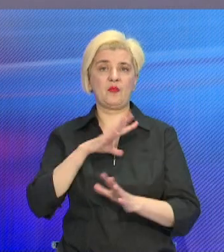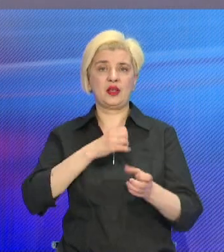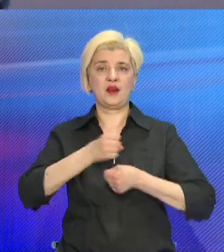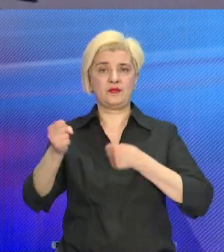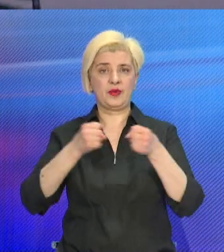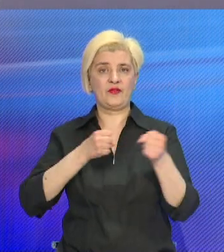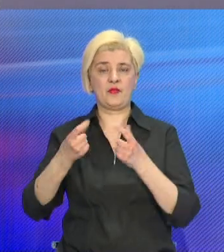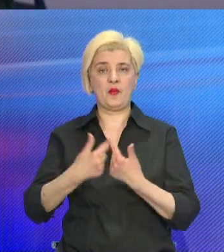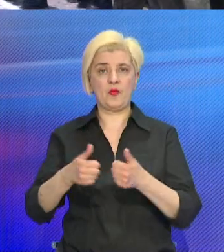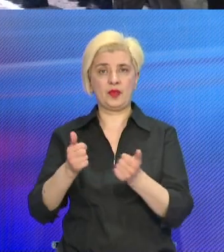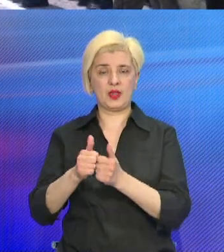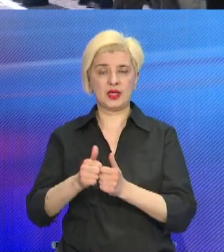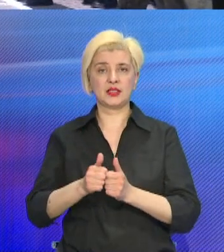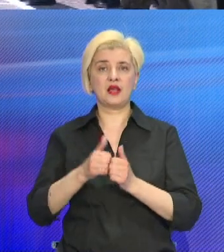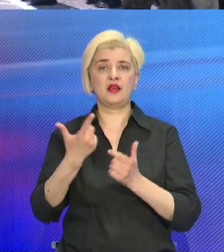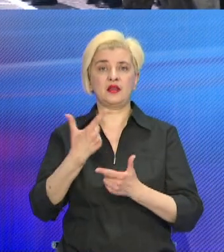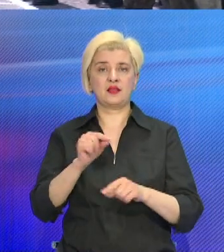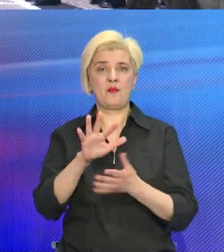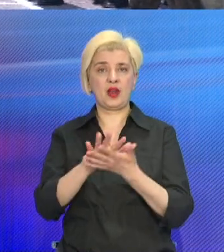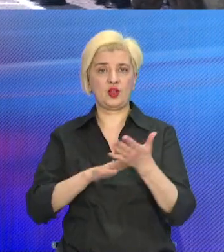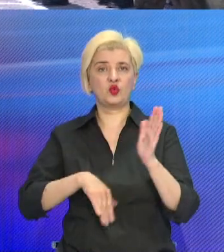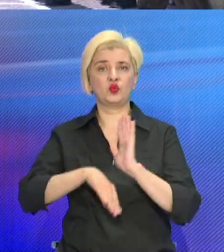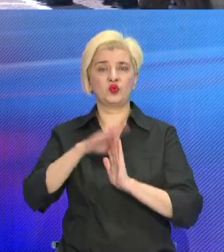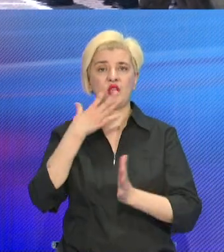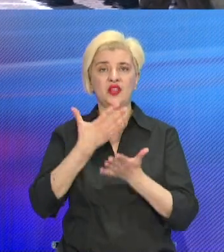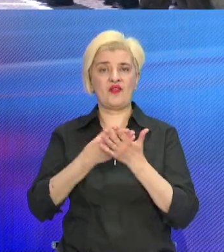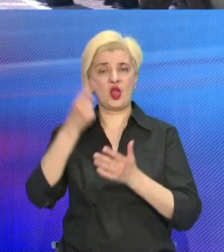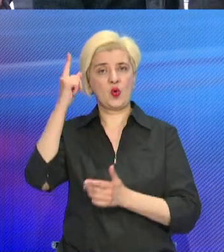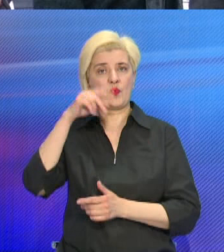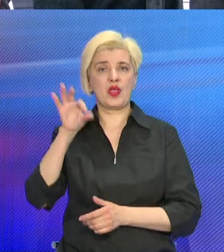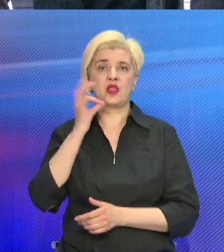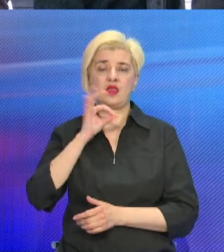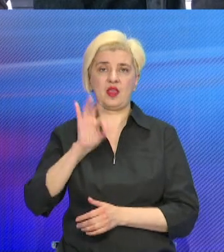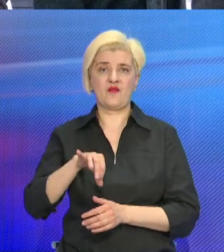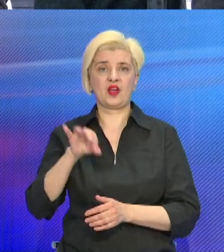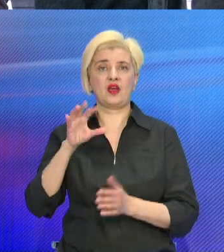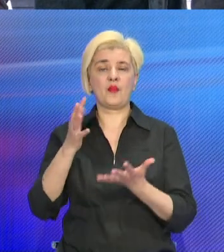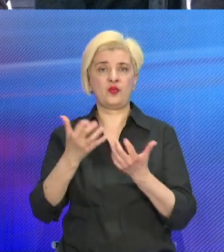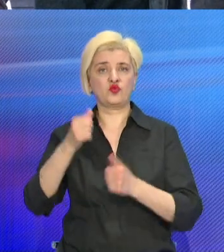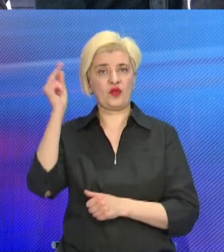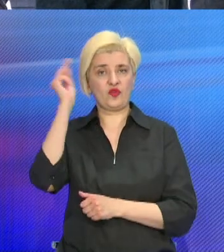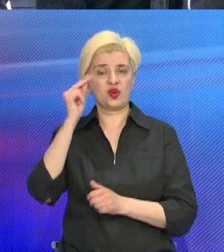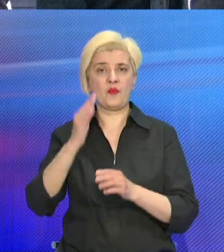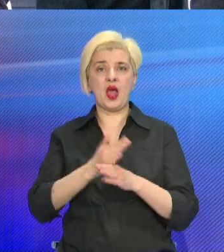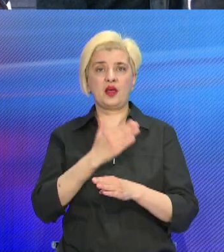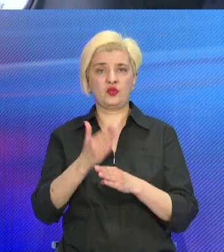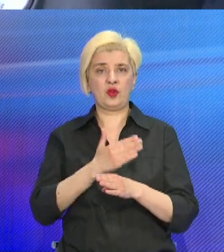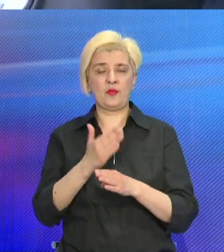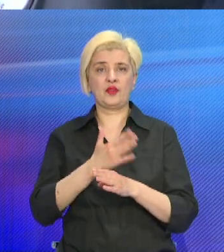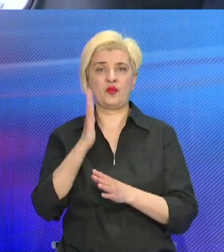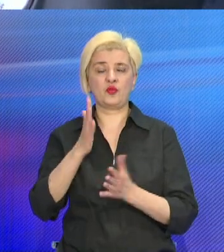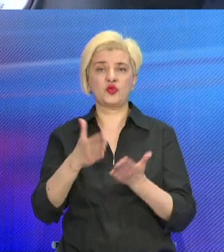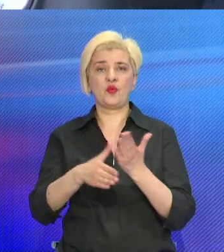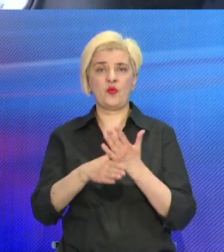падраздзяленнях, дзе працягнуць удасканальваць свае ўменні і навыкі, атрыманыя ў так званых вучэбках. Адточваць іх маладое папаўненне будзе з дапамогай зброі